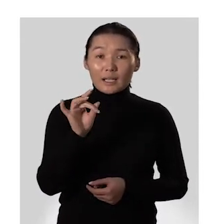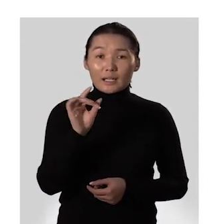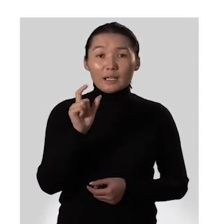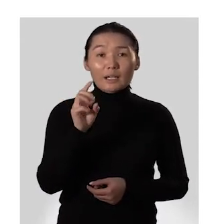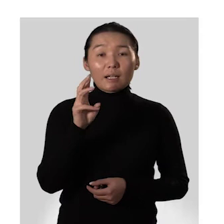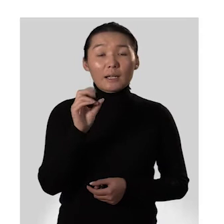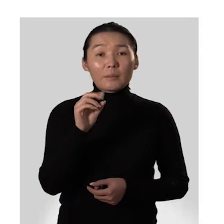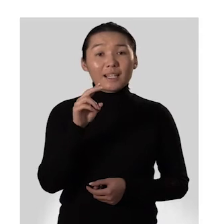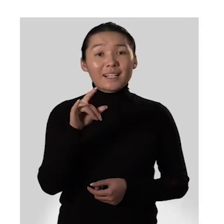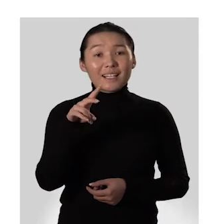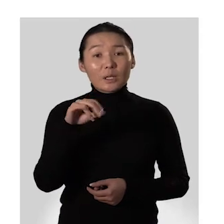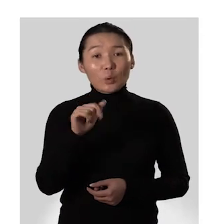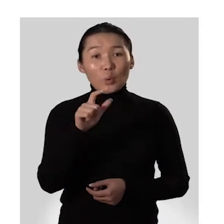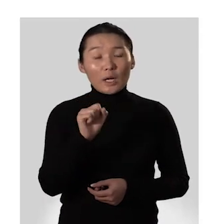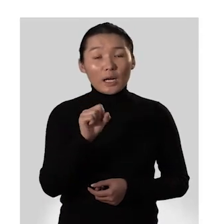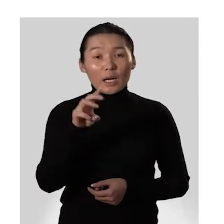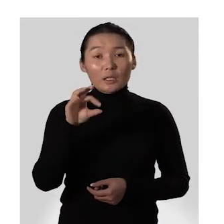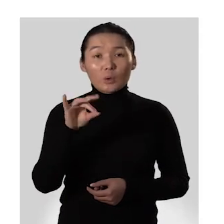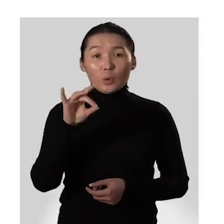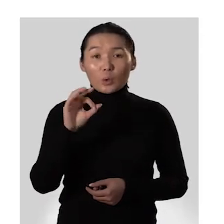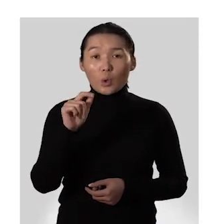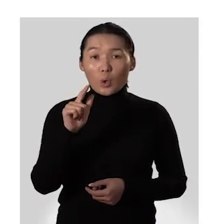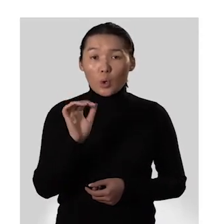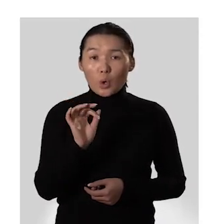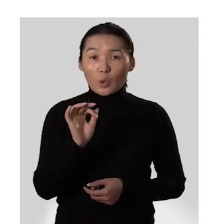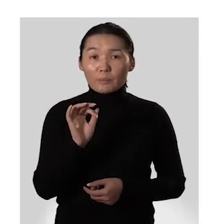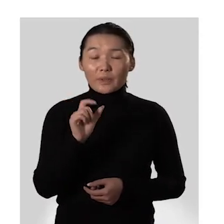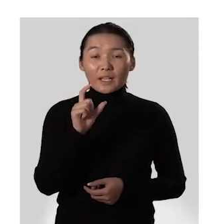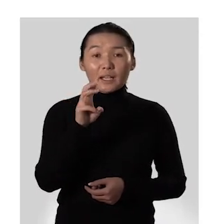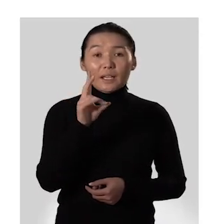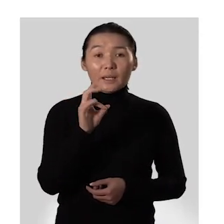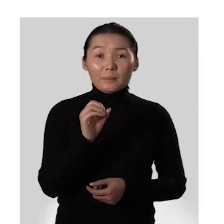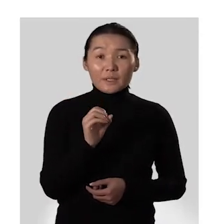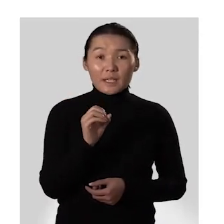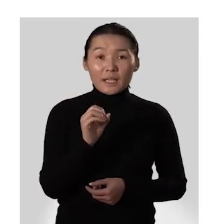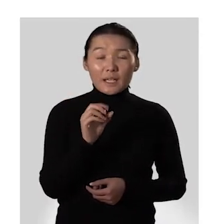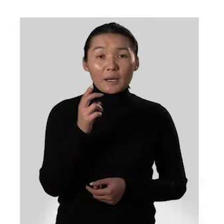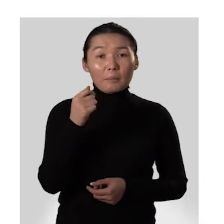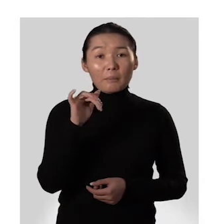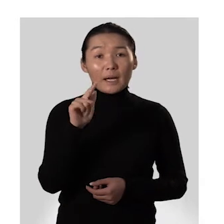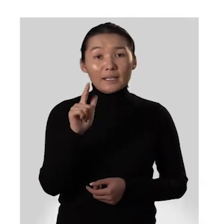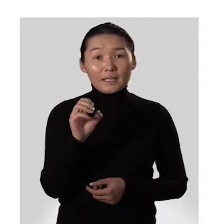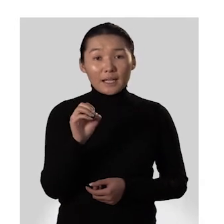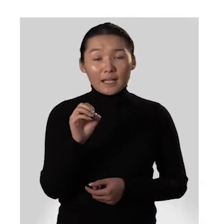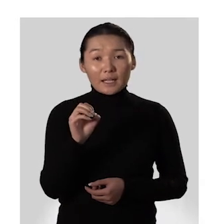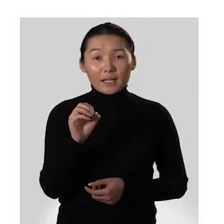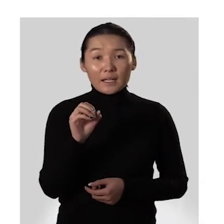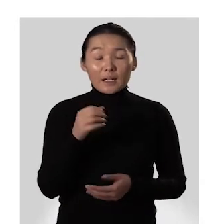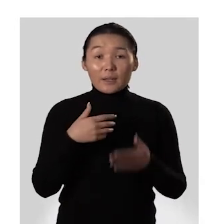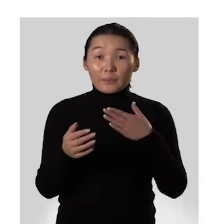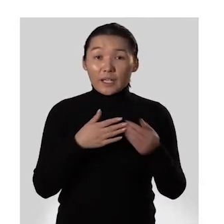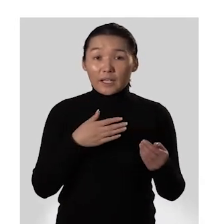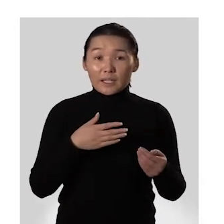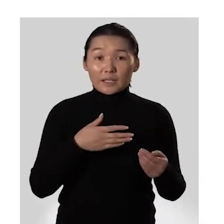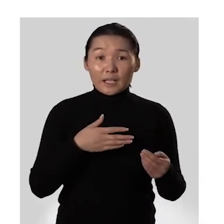Эмне кылууга? Тороого. Эмне? Байге. Эгерде